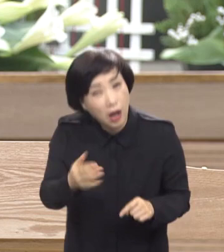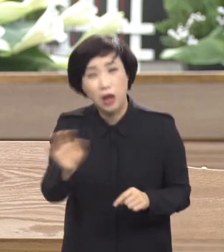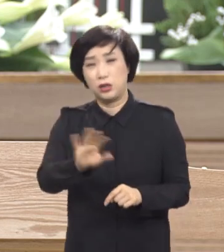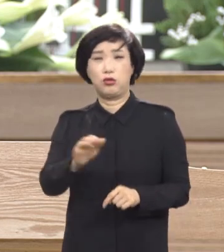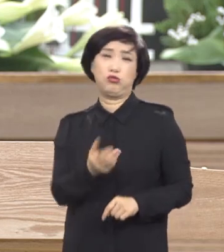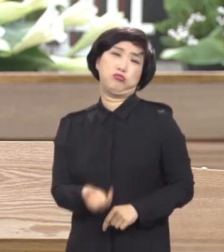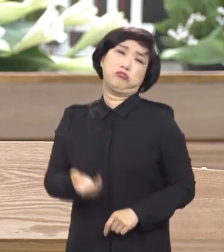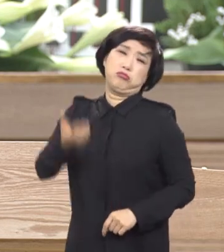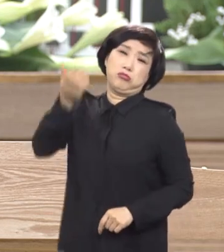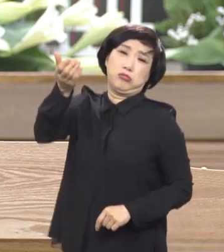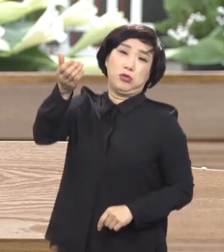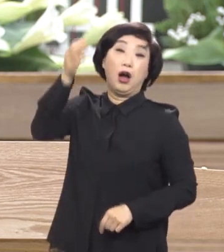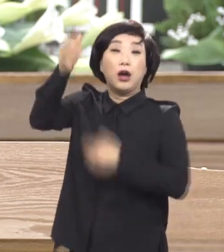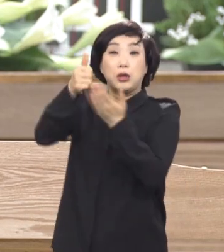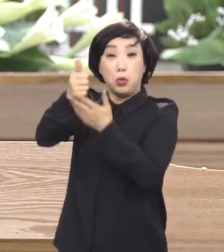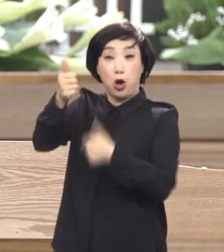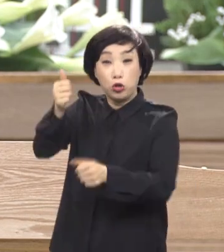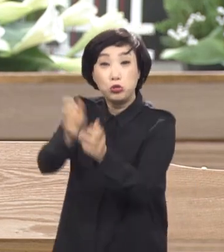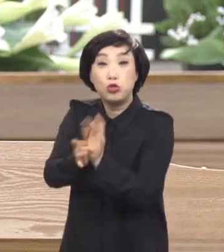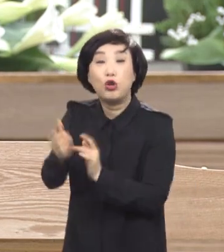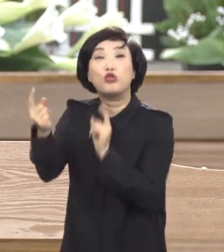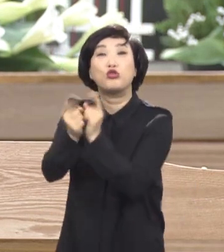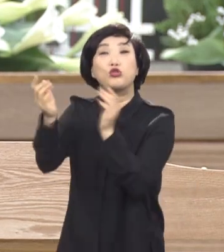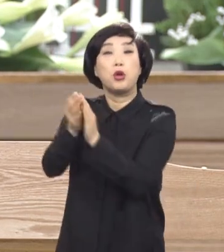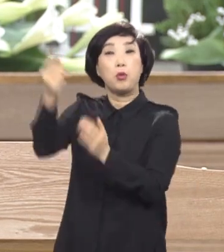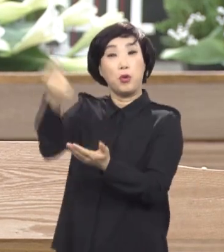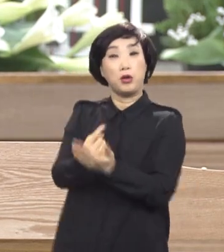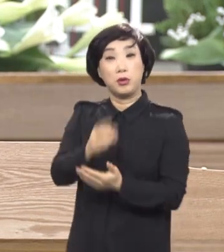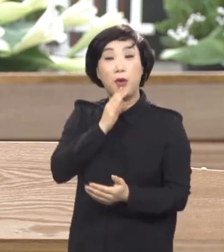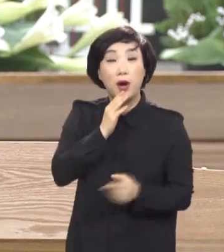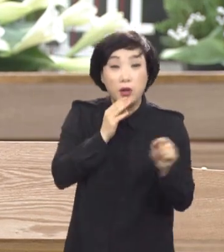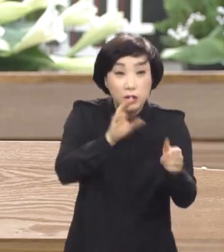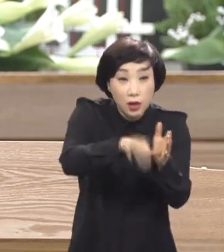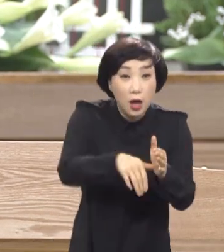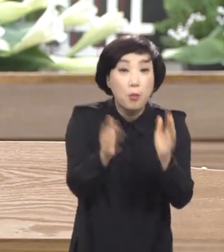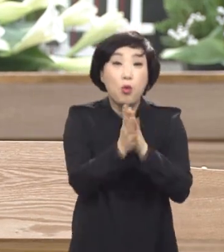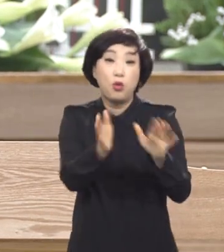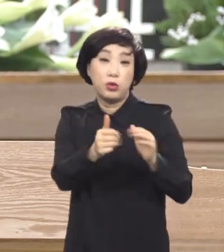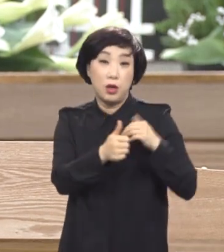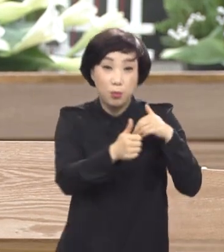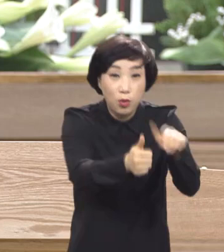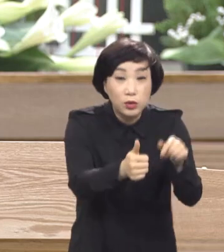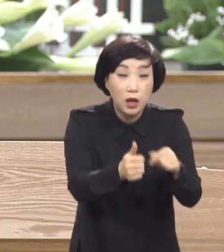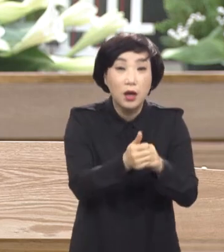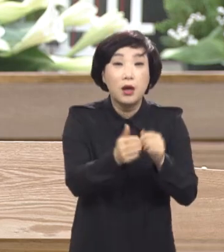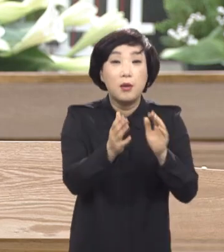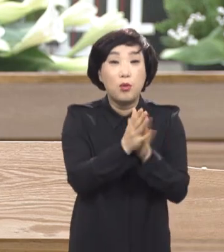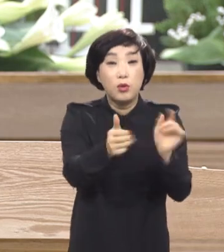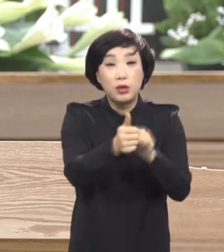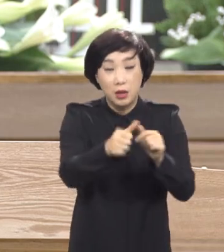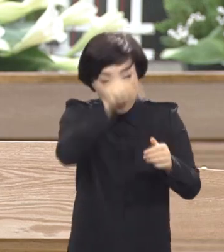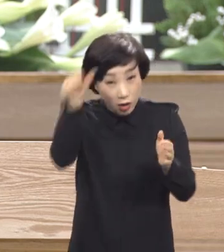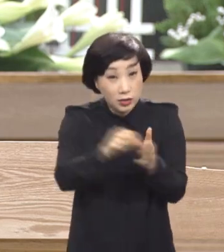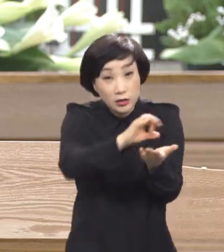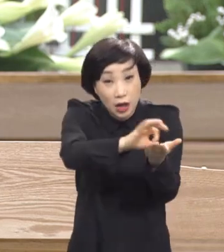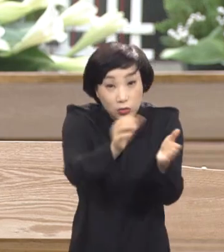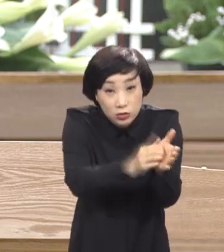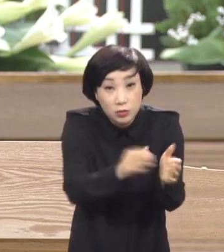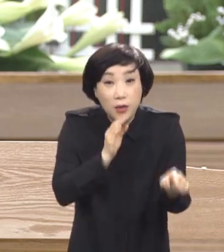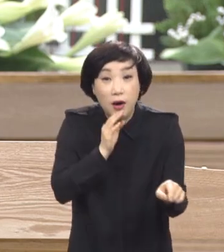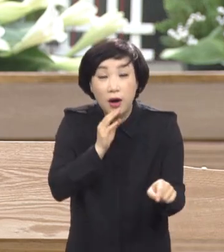하나님의 아들이 집중 그땐 모세를 시켜 모세의 일생을 다 사용했으나 나를